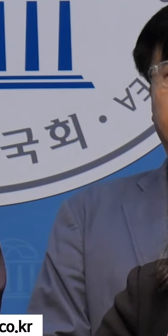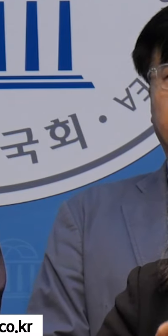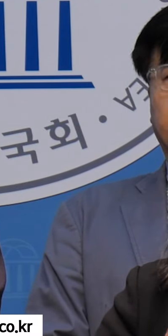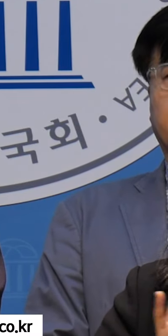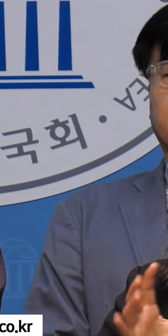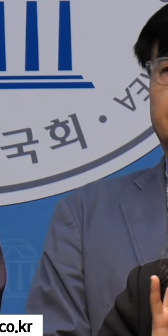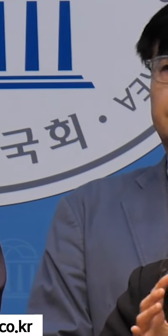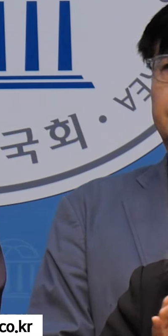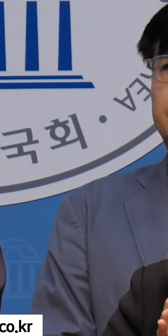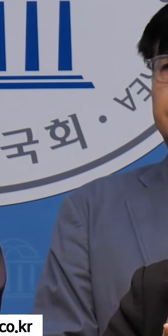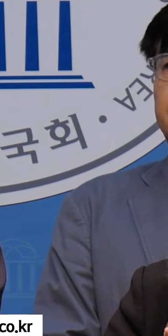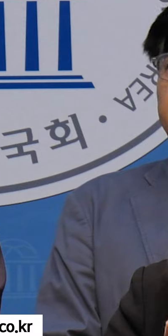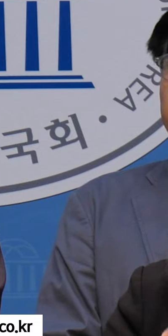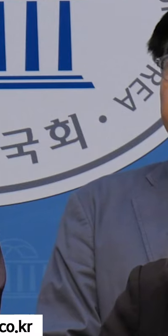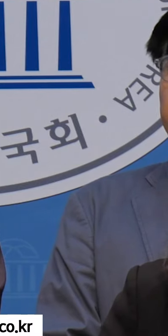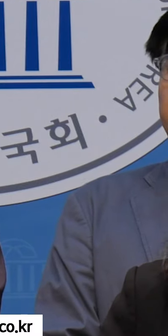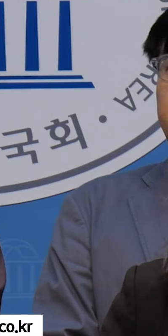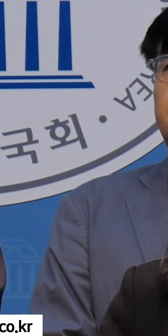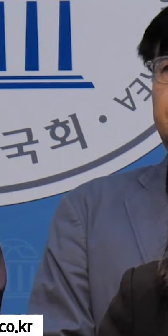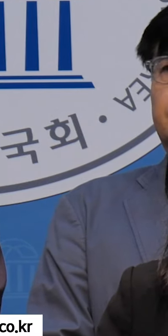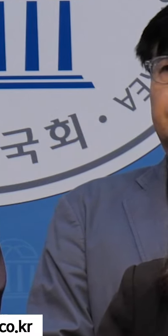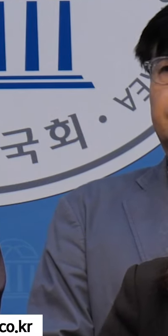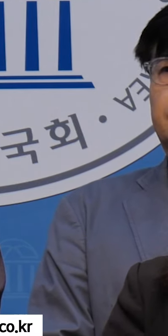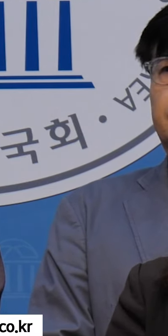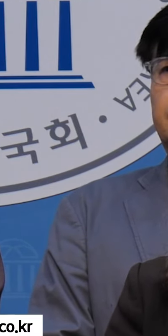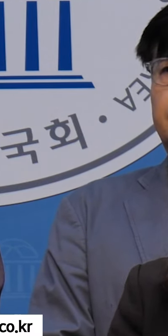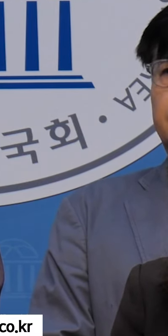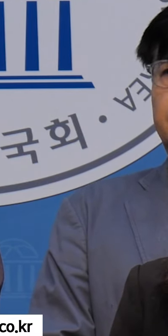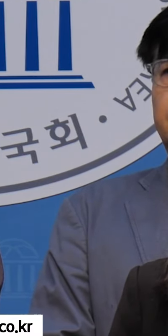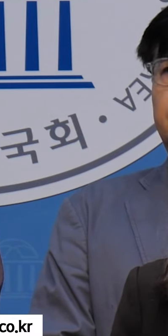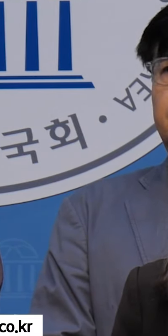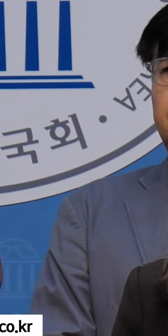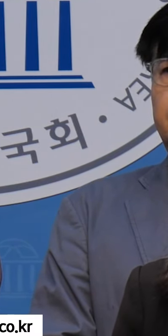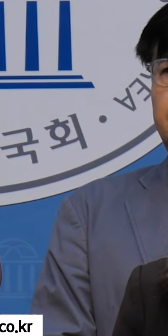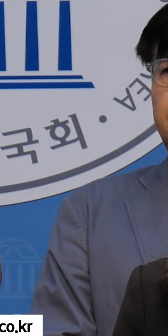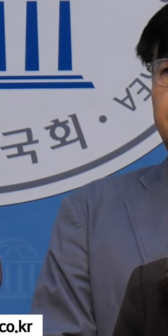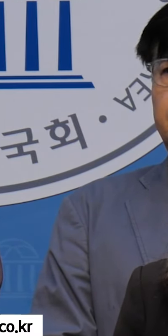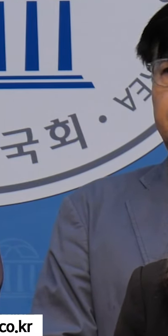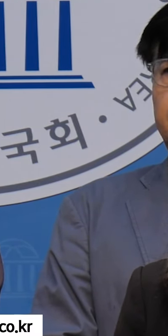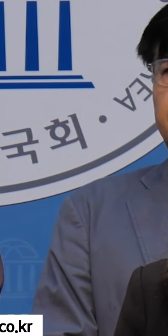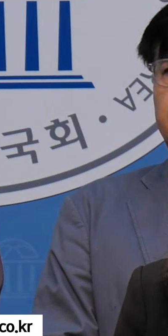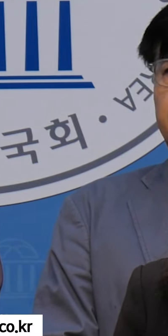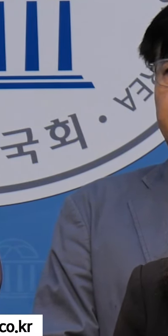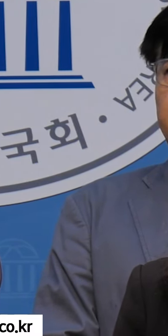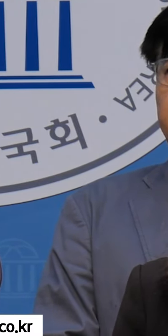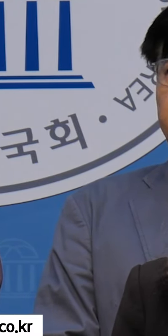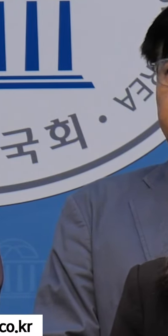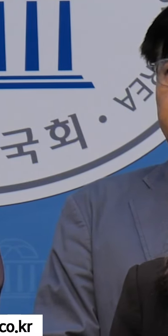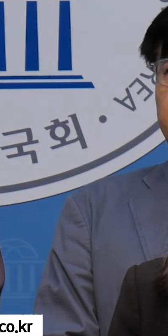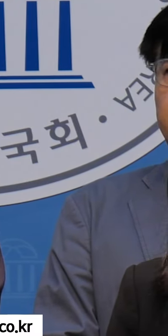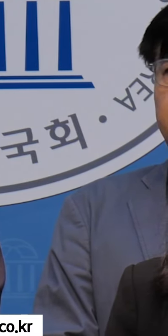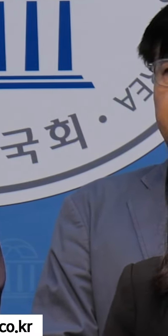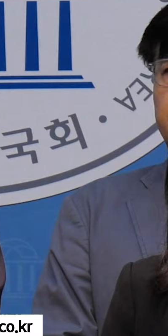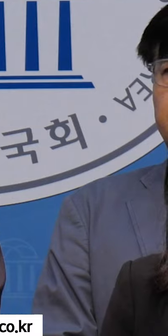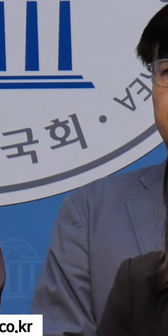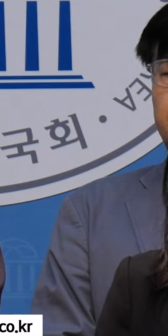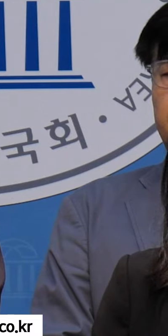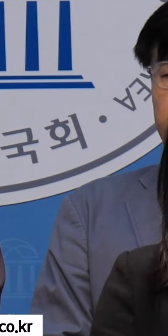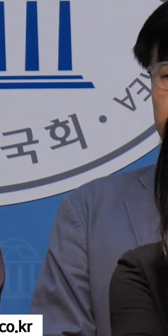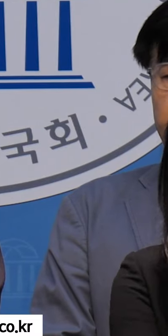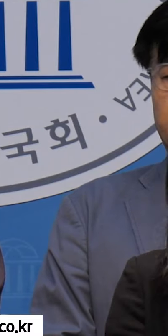축적을 해나가는 필요가 있다고 생각합니다. 그리고 이제